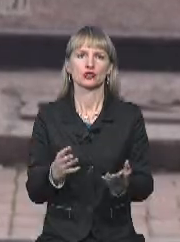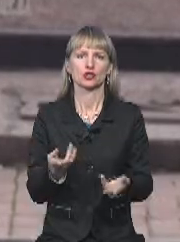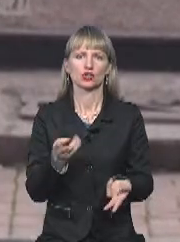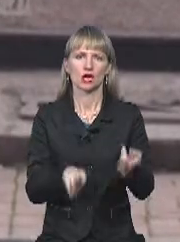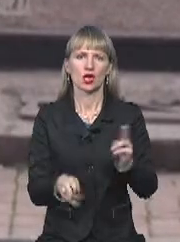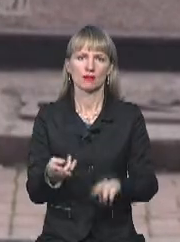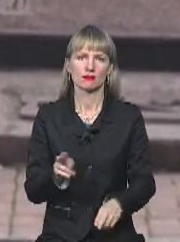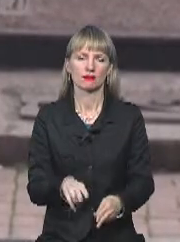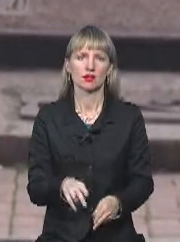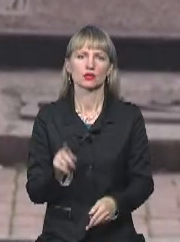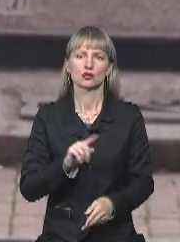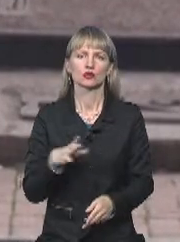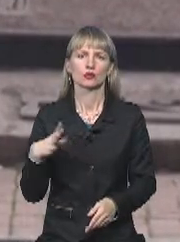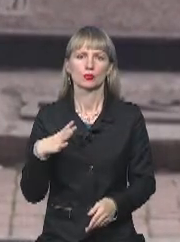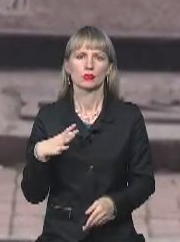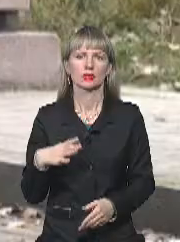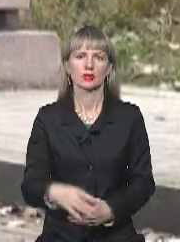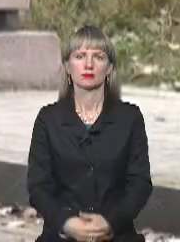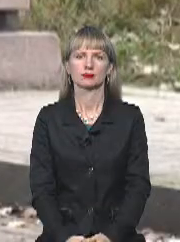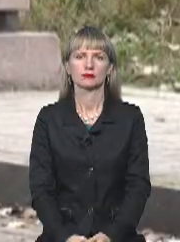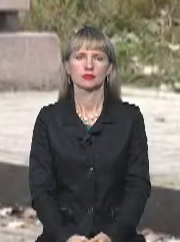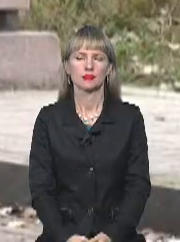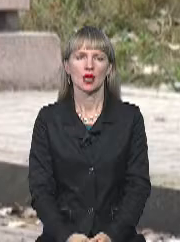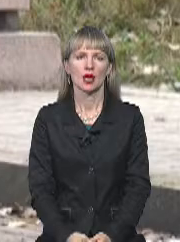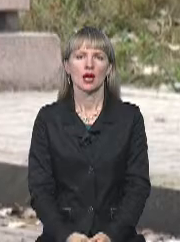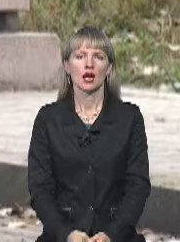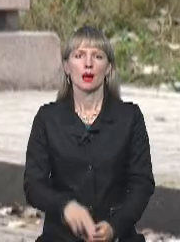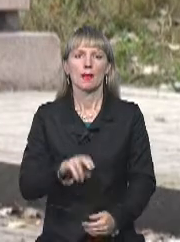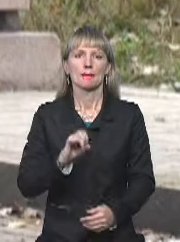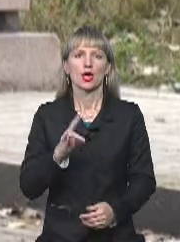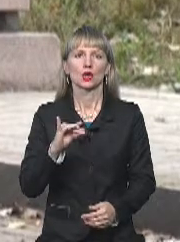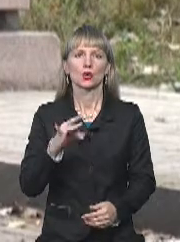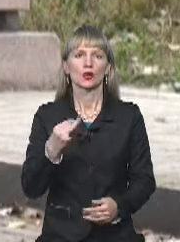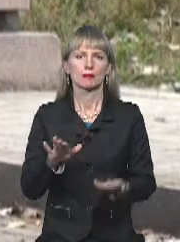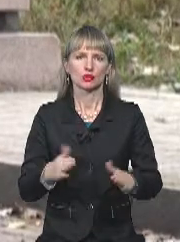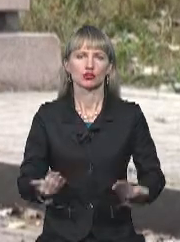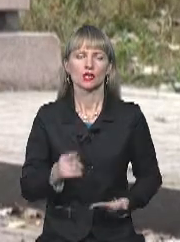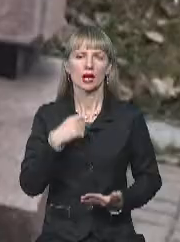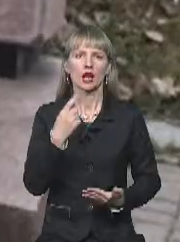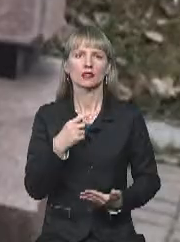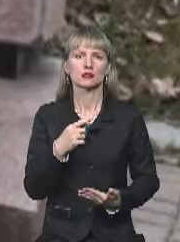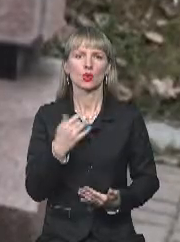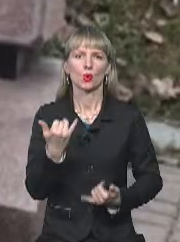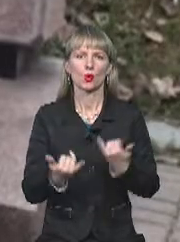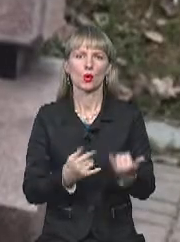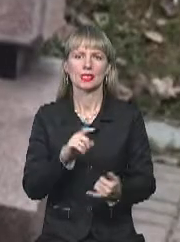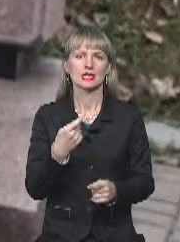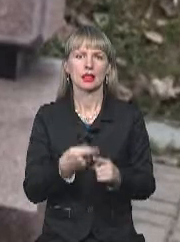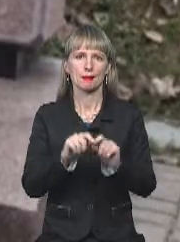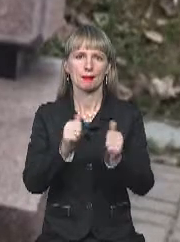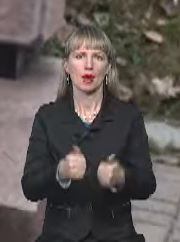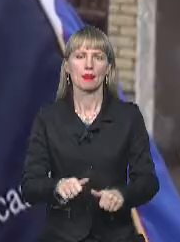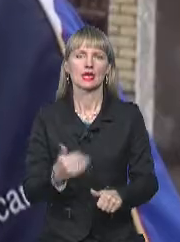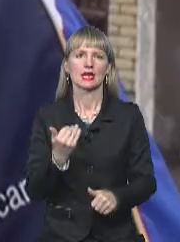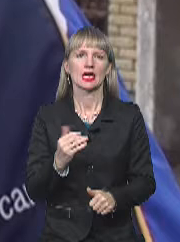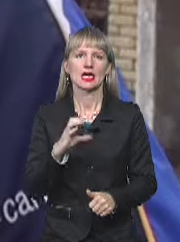Все, що було, але тут навіть більше. Пан Юрій, місцевий житель, каже, доглядає за цим пам'ятником їхнє